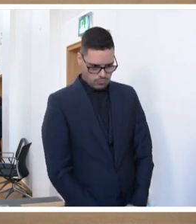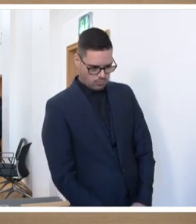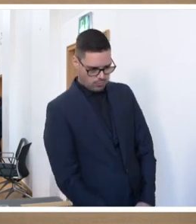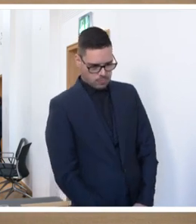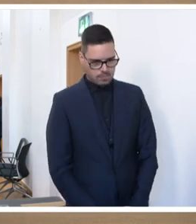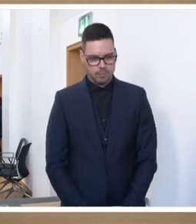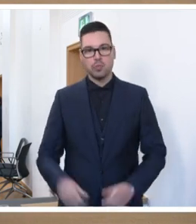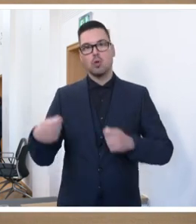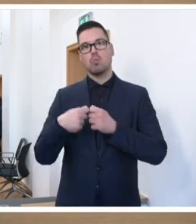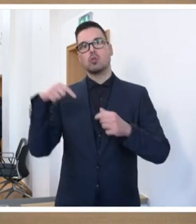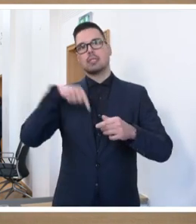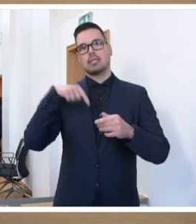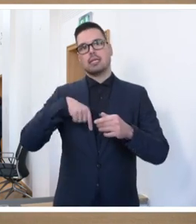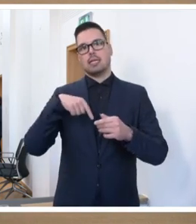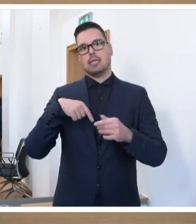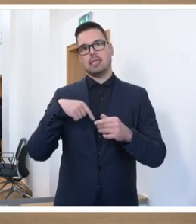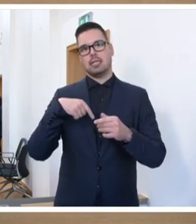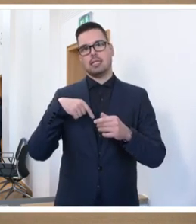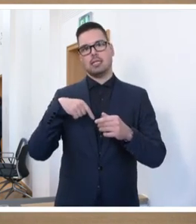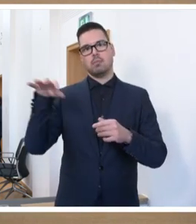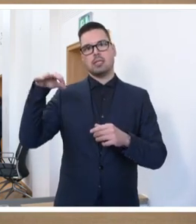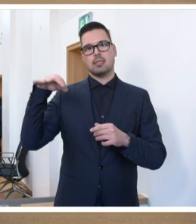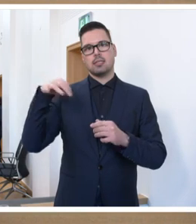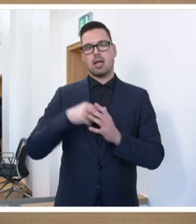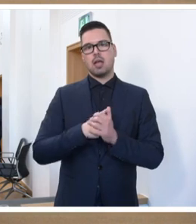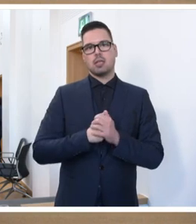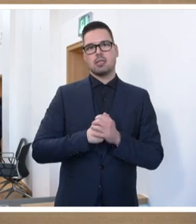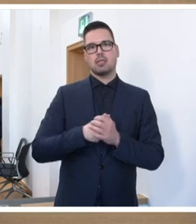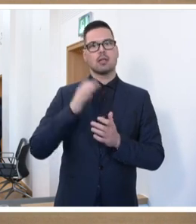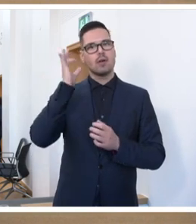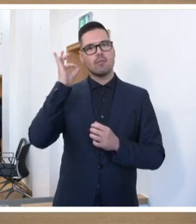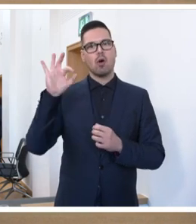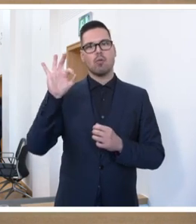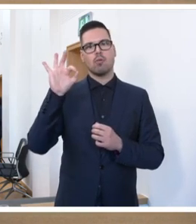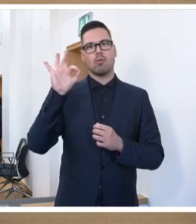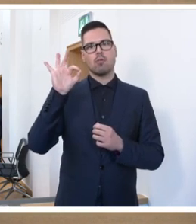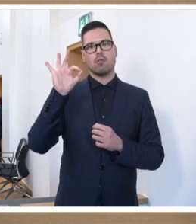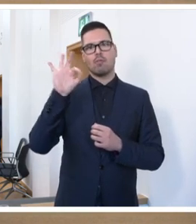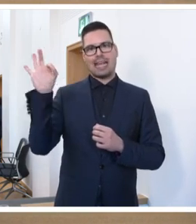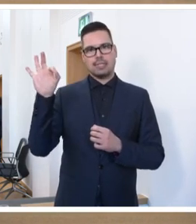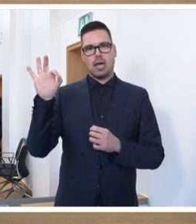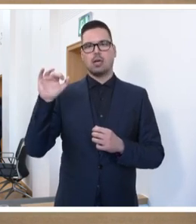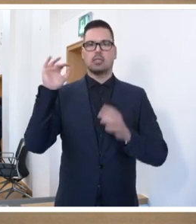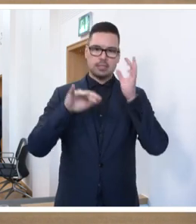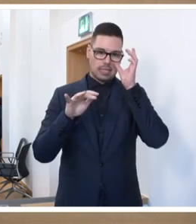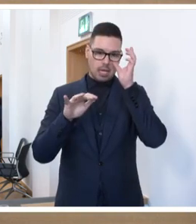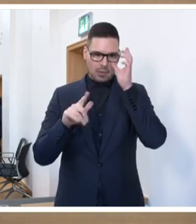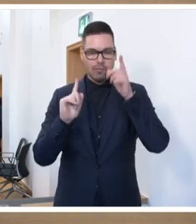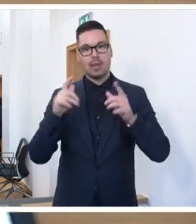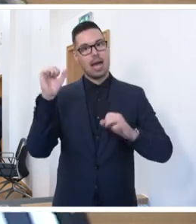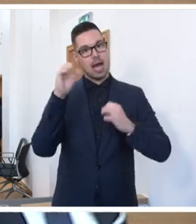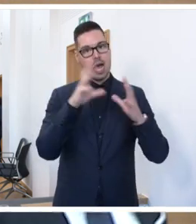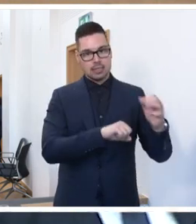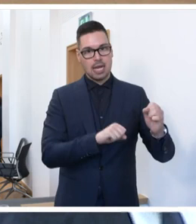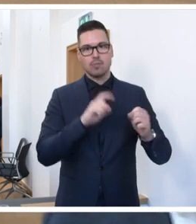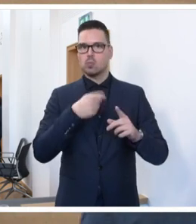Auch die Bundesinnenministerin Nancy Faeser machte nach den Krawallen ist ganz deutlich, wer Polizeibeamte und Rettungskräfte angreife, muss mit der